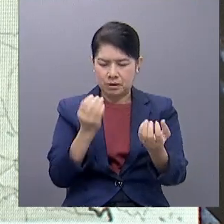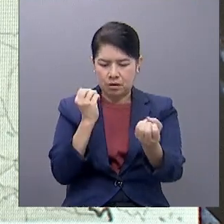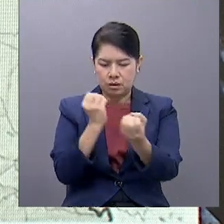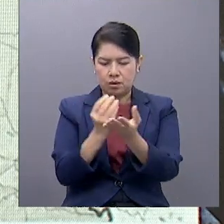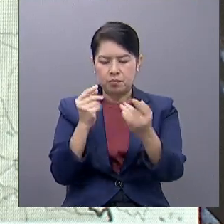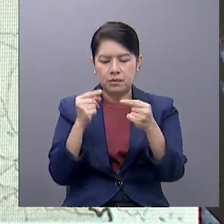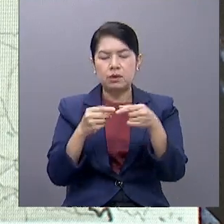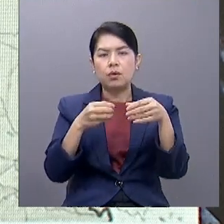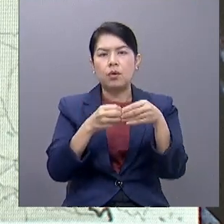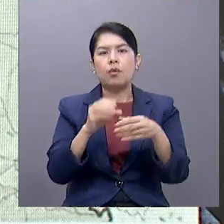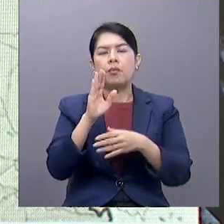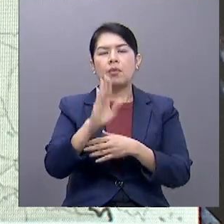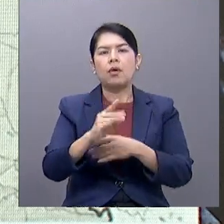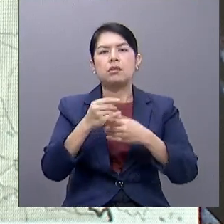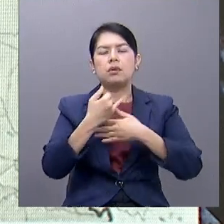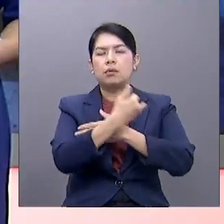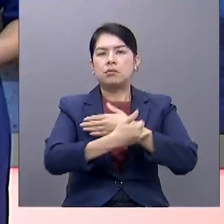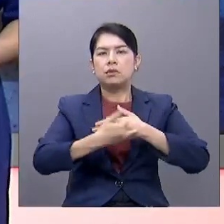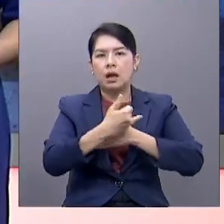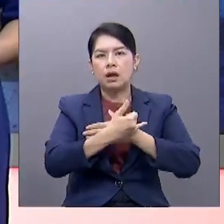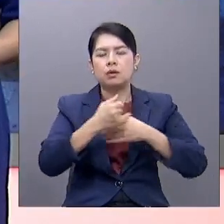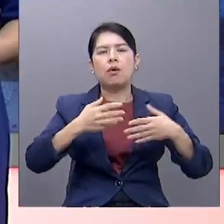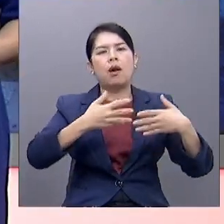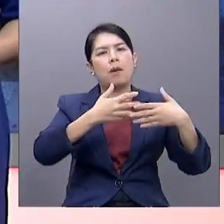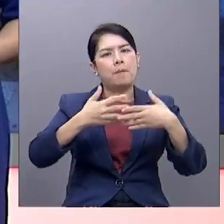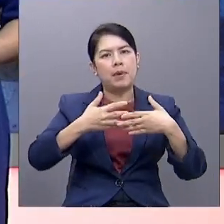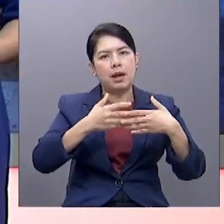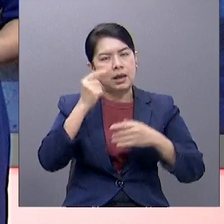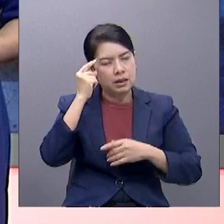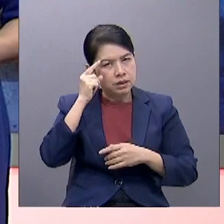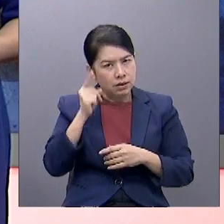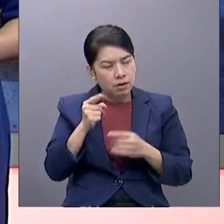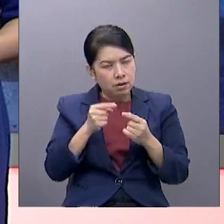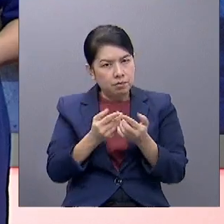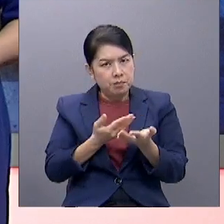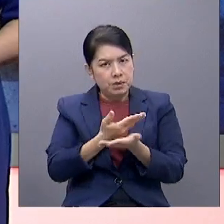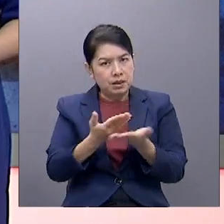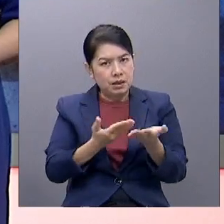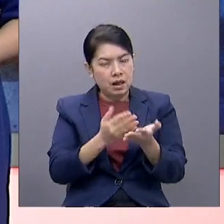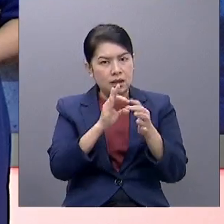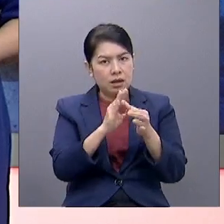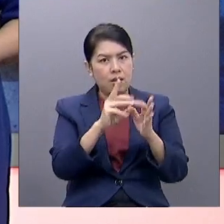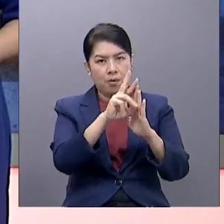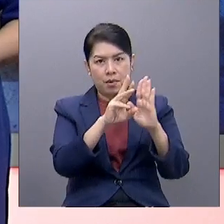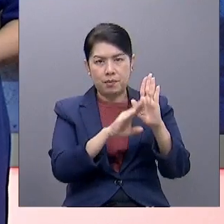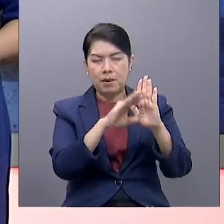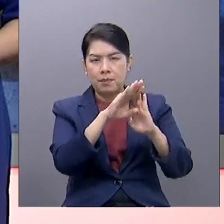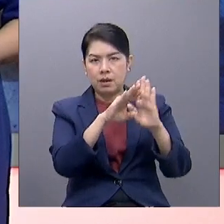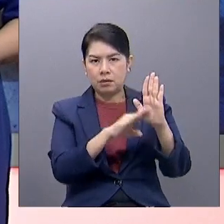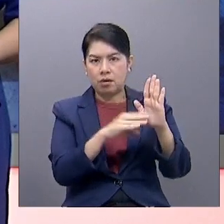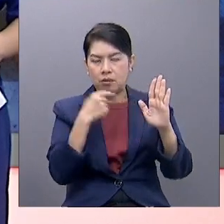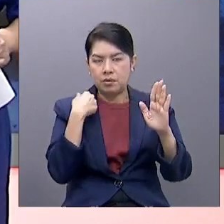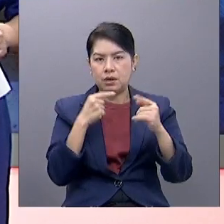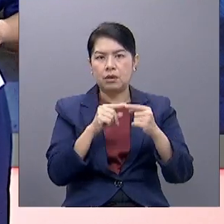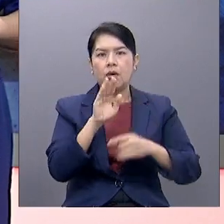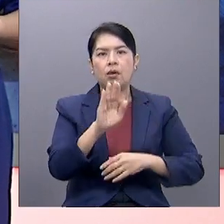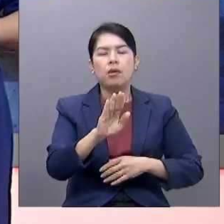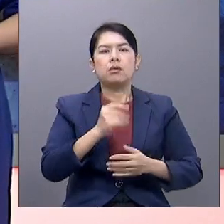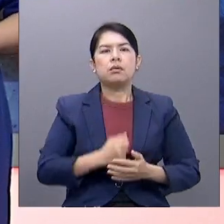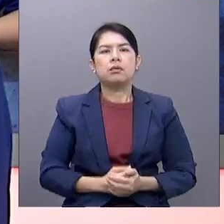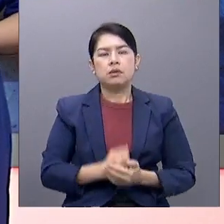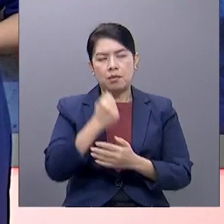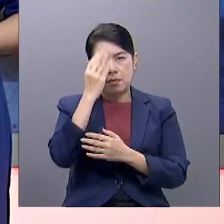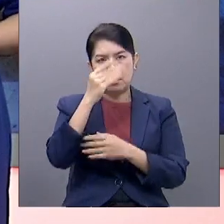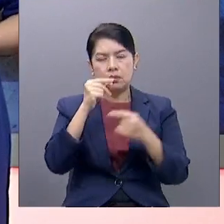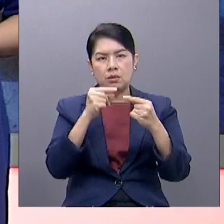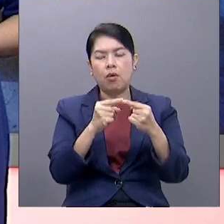ติตะวันตกแล้วก็สหรัฐเนี่ยต้องกลับมาทบทวนถึงข้อกำหนดเรื่องการใช้อาวุธของยูเครนใหม่เพราะว่า